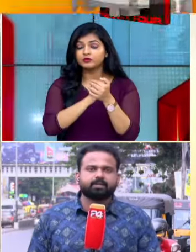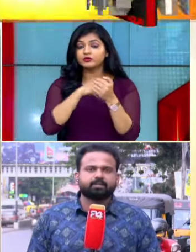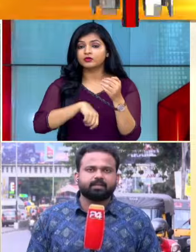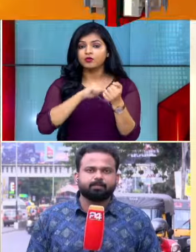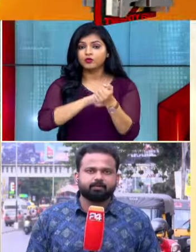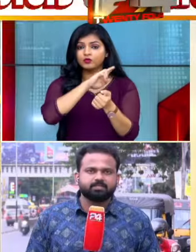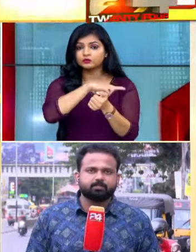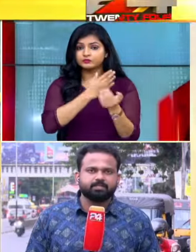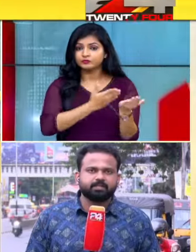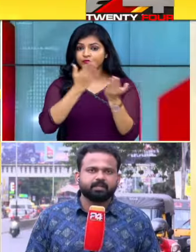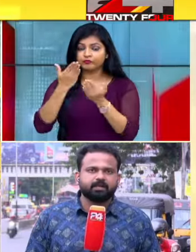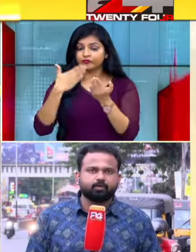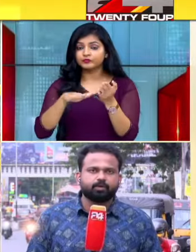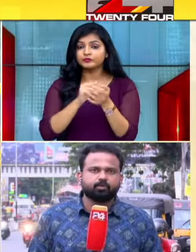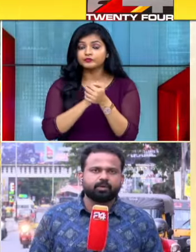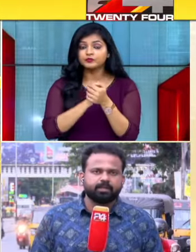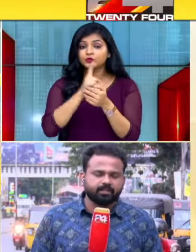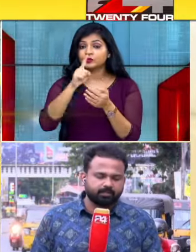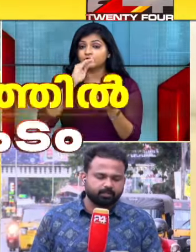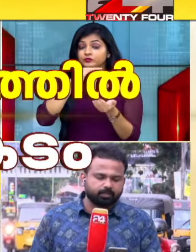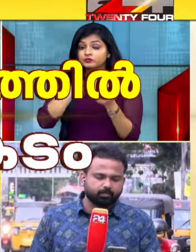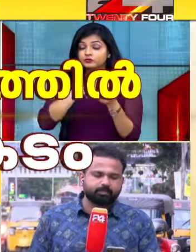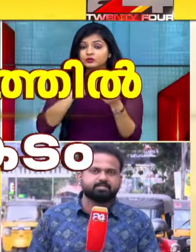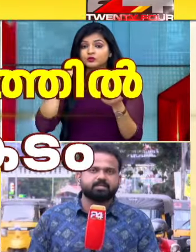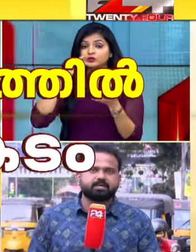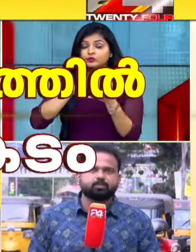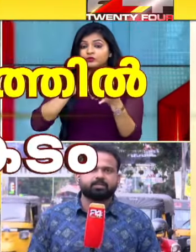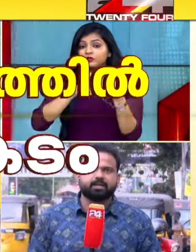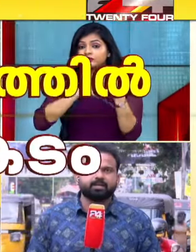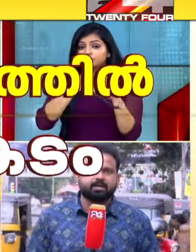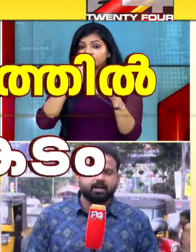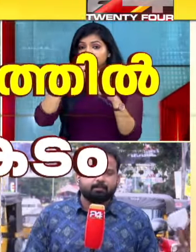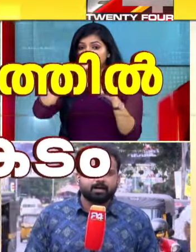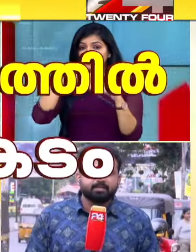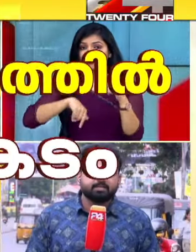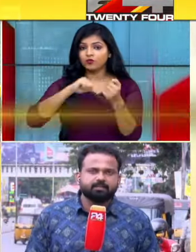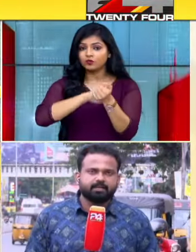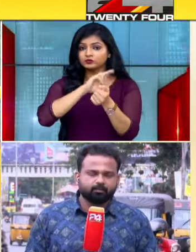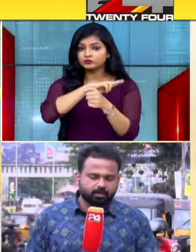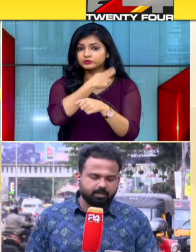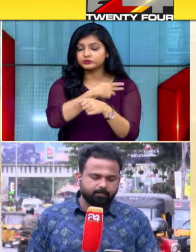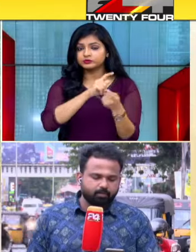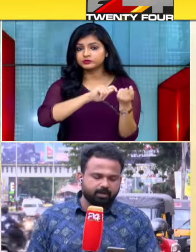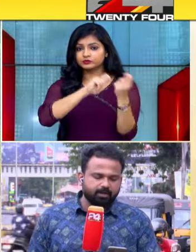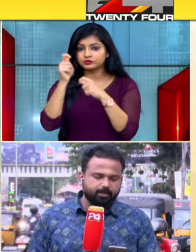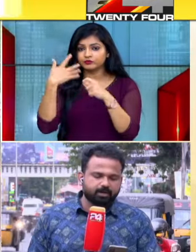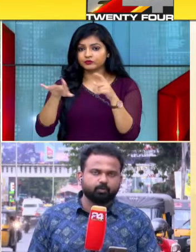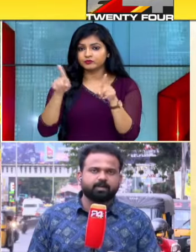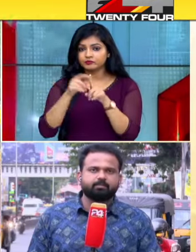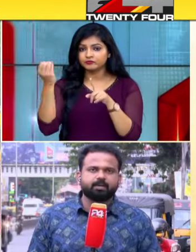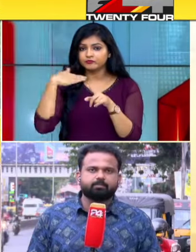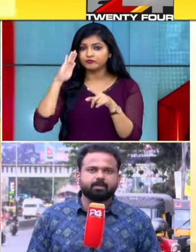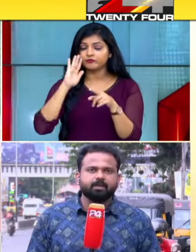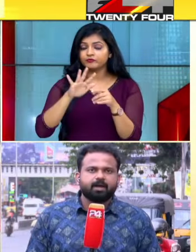പ്രാഥമികാരോഗ്യ കേന്ദ്രത്തിലാണ് പ്രവേശിപ്പിച്ചത്. ഇതിൽ ഒരു കുട്ടിയെ നിലവിൽ തിരുവനന്തപുരം എസ് എ ടി ആശുപത്രിയിലേക്ക് മാറ്റിയെന്നതാണ് നമുക്ക് ഇപ്പോൾ